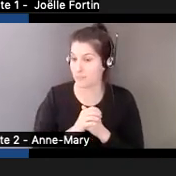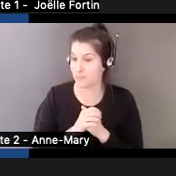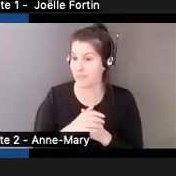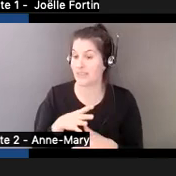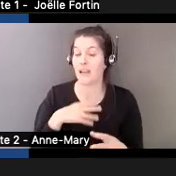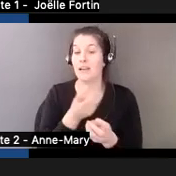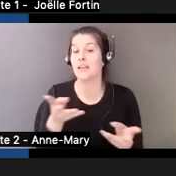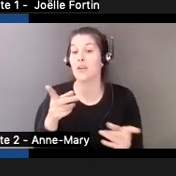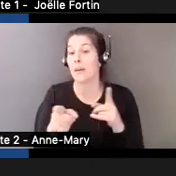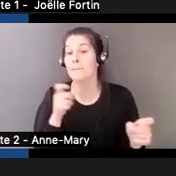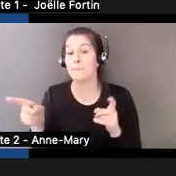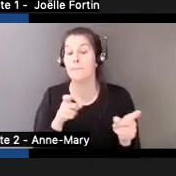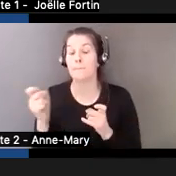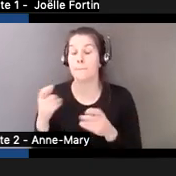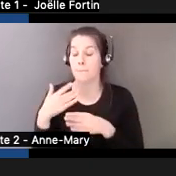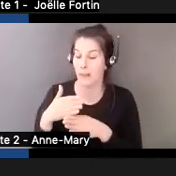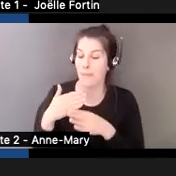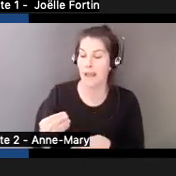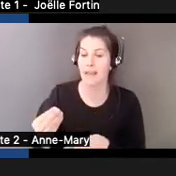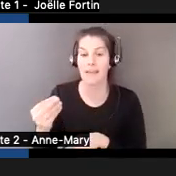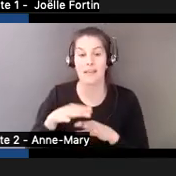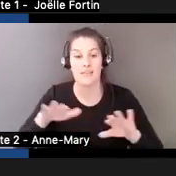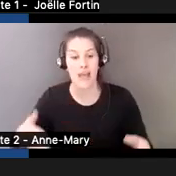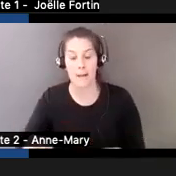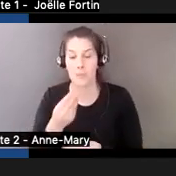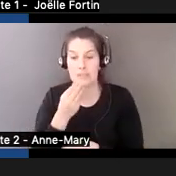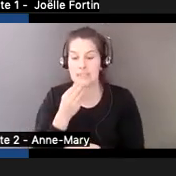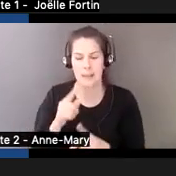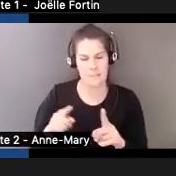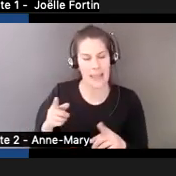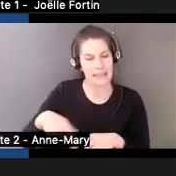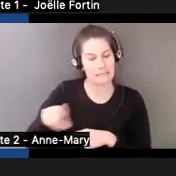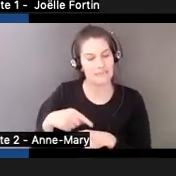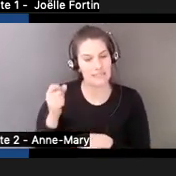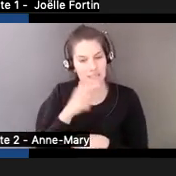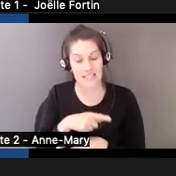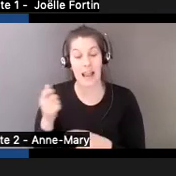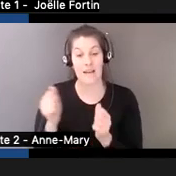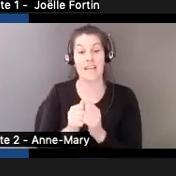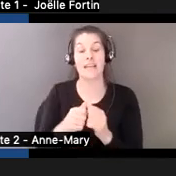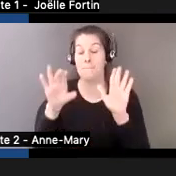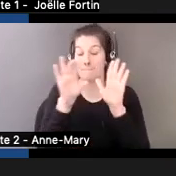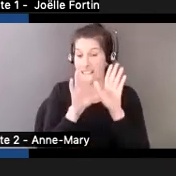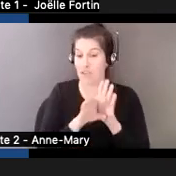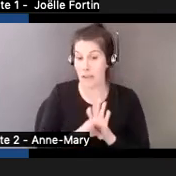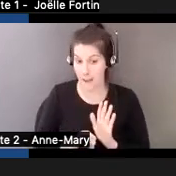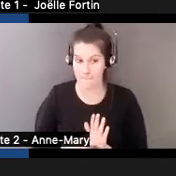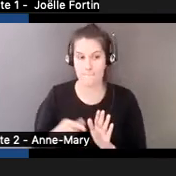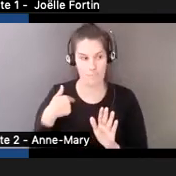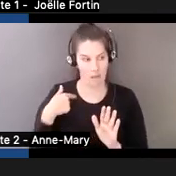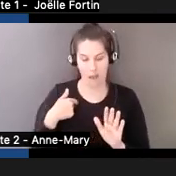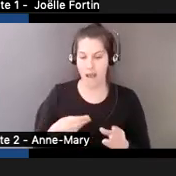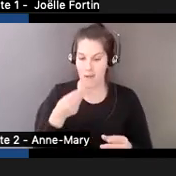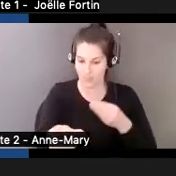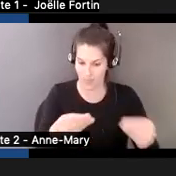invités, peut-être préparer la table pour dîner. Mais ils avaient les défoutés. Avec des pictogrammes, je leur ai